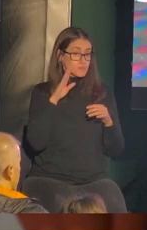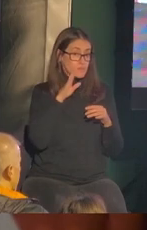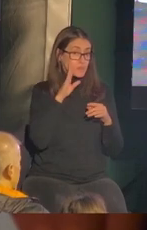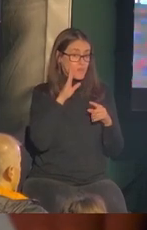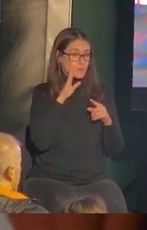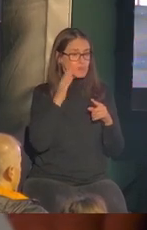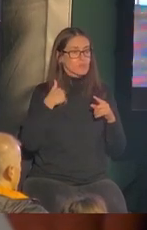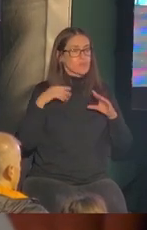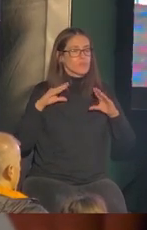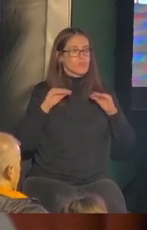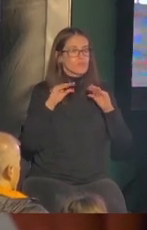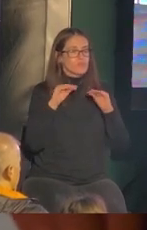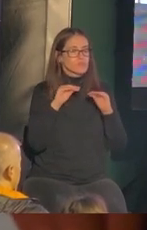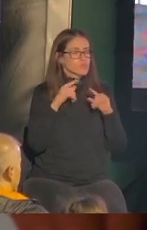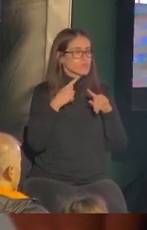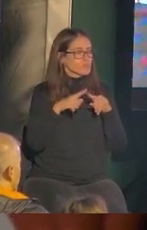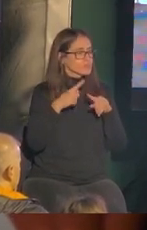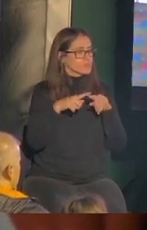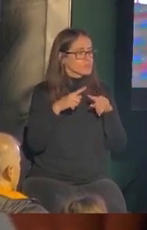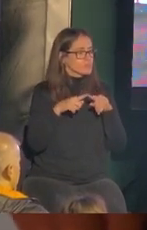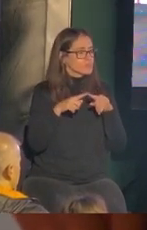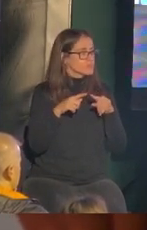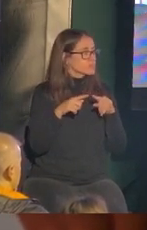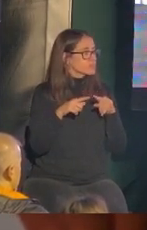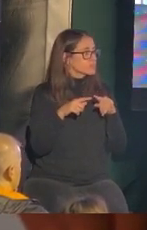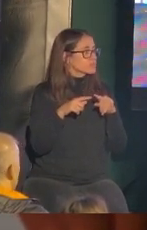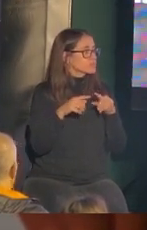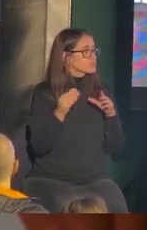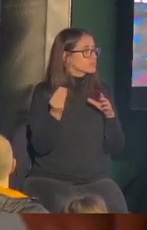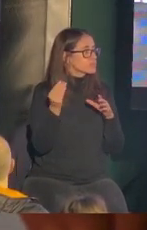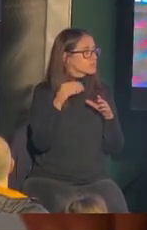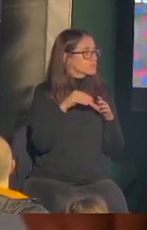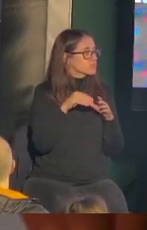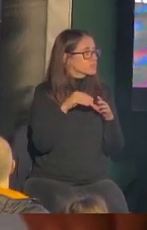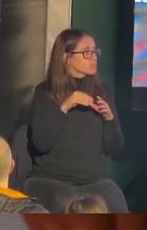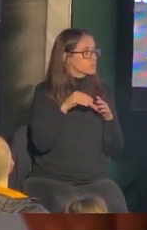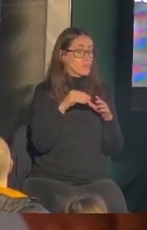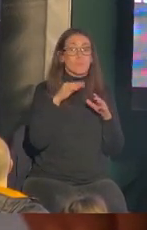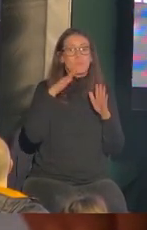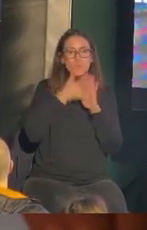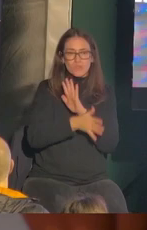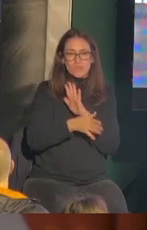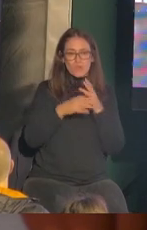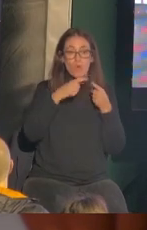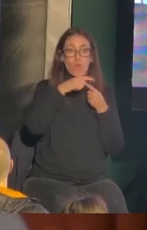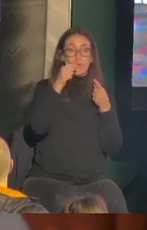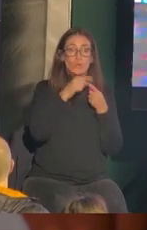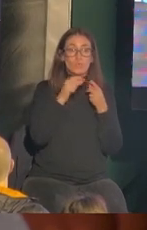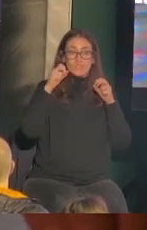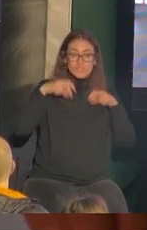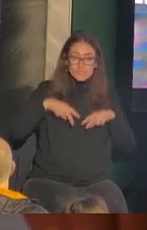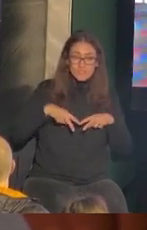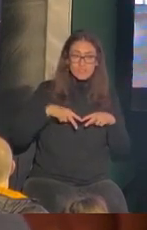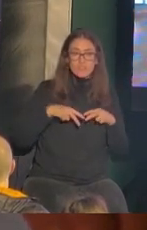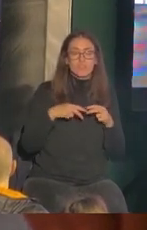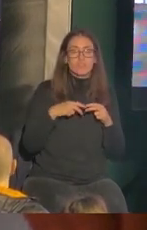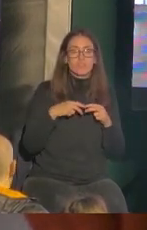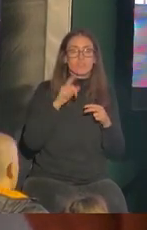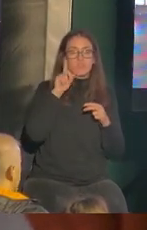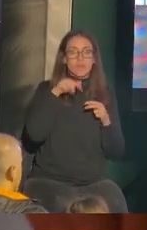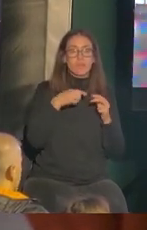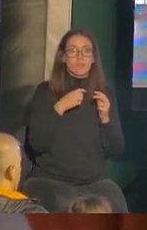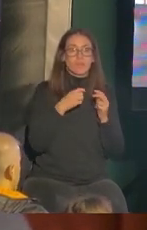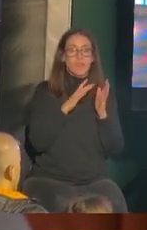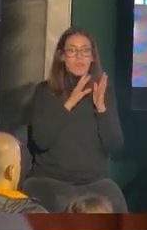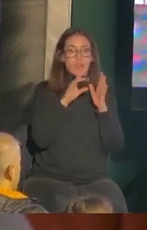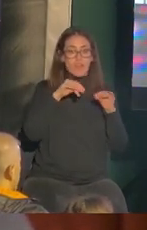l'estic utilitzant a banda del gluten que no em porta, que també ficarem farina d'arròs. L'objectiu és,